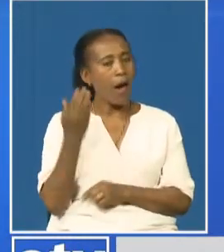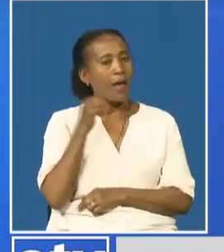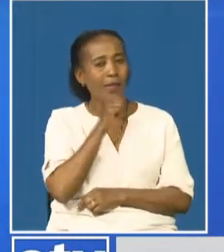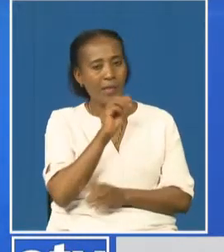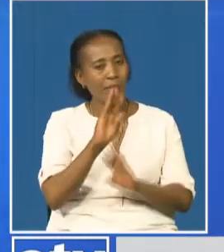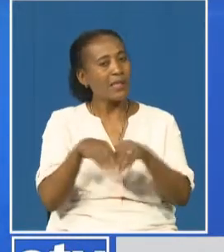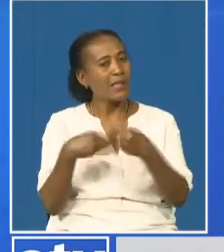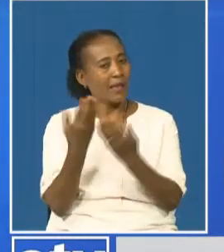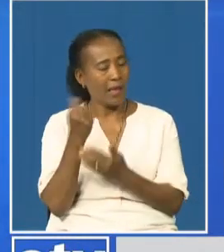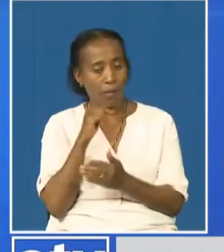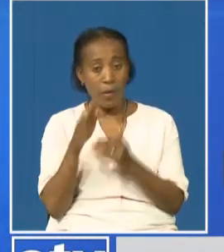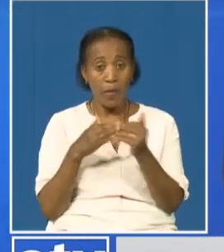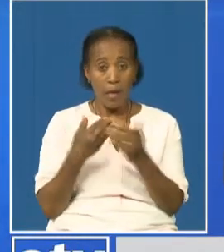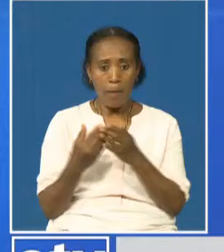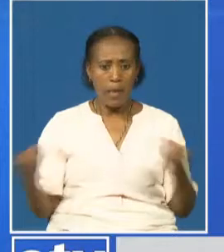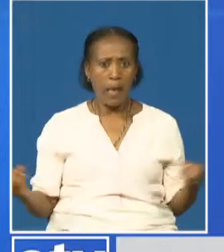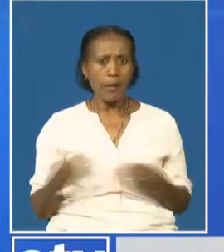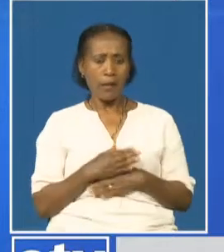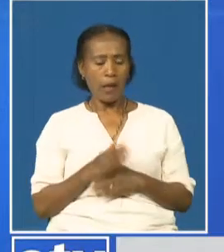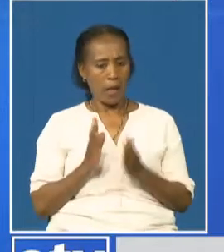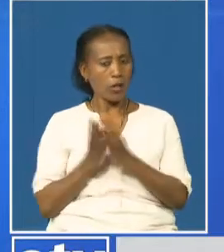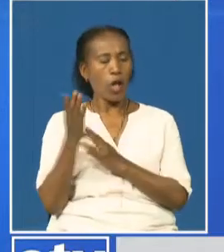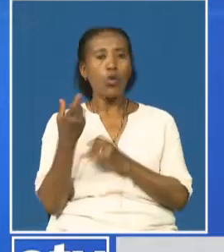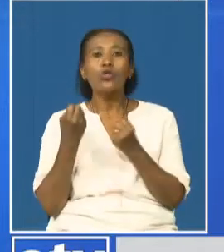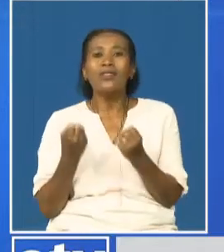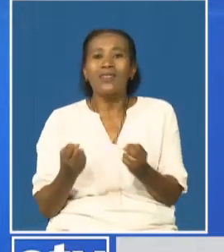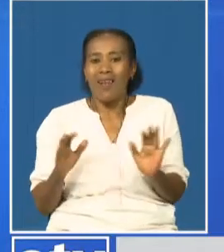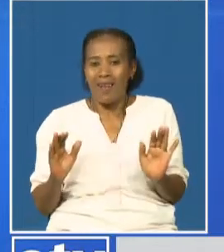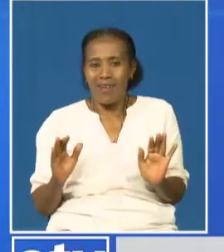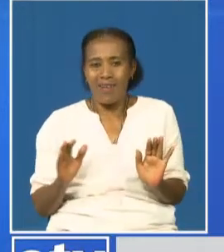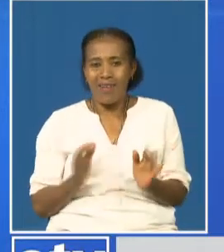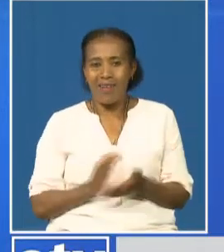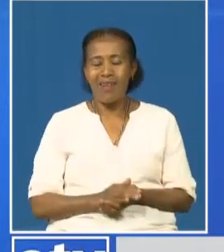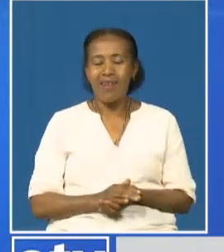አልነበረም ሲሰጥ የነበረው። ምናልባት ከደንጋጤ አንጻር ሊሆን ይችላል።